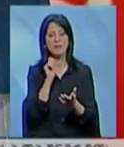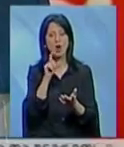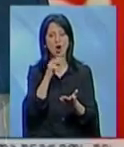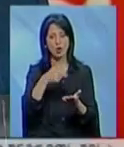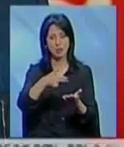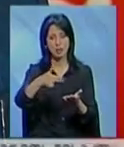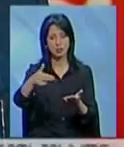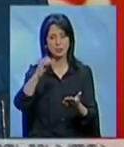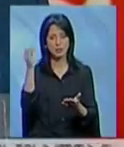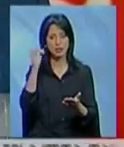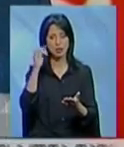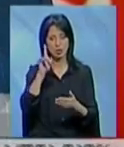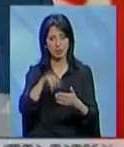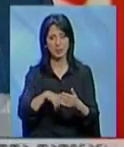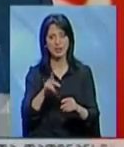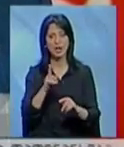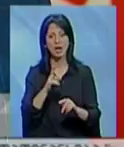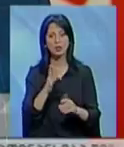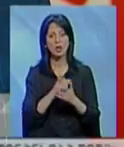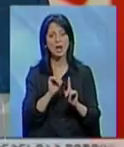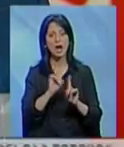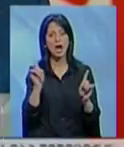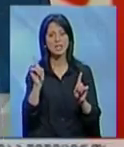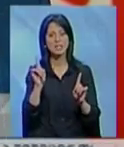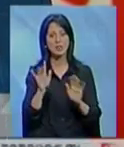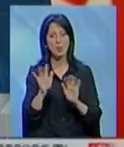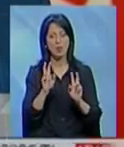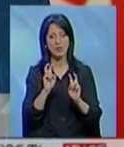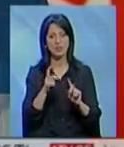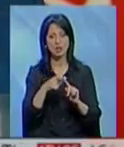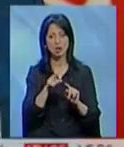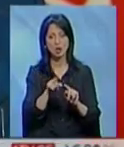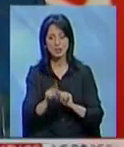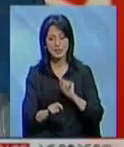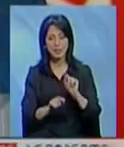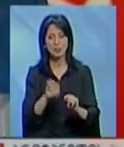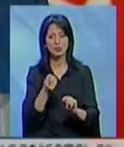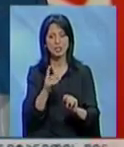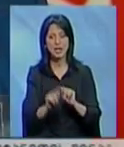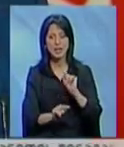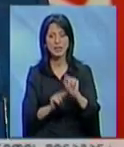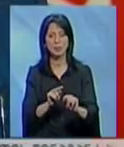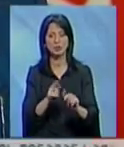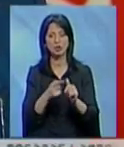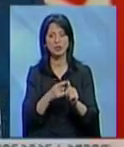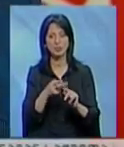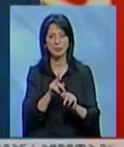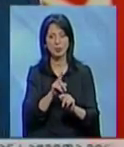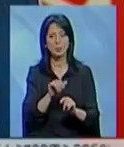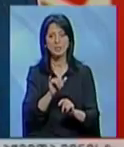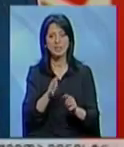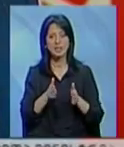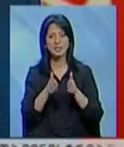ოქროს ასოებით ისტორიაში დამერწმუნეთ, რადგან არის განსაკუთრებული მოვლენა და სწორედ ეს ის ნაბიჯია, კიდევ ერთი ნაბიჯია იმისკენ,